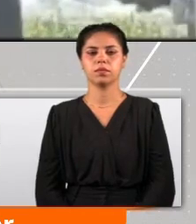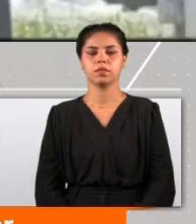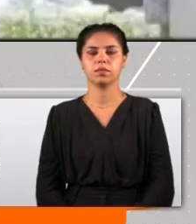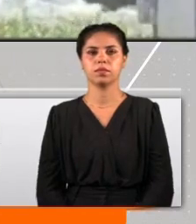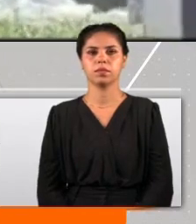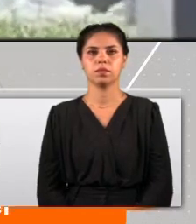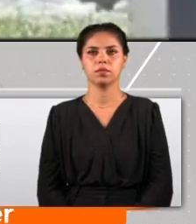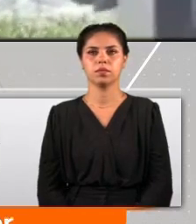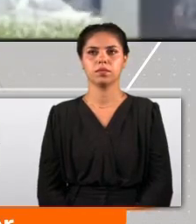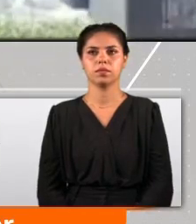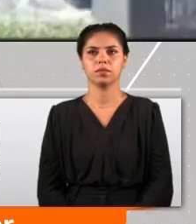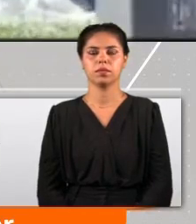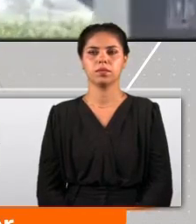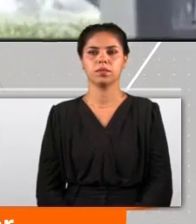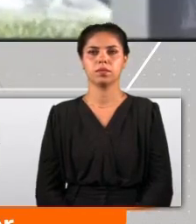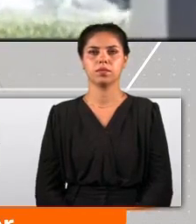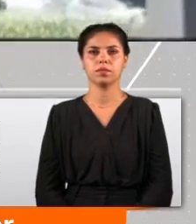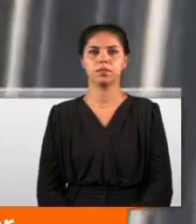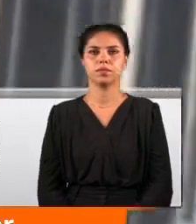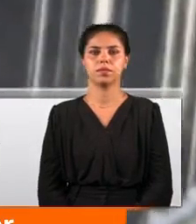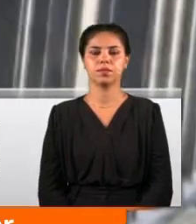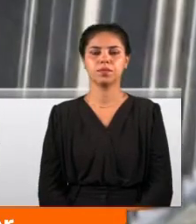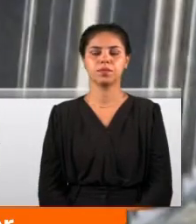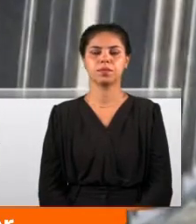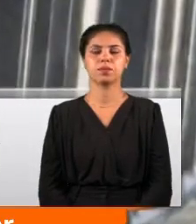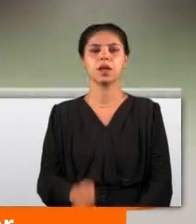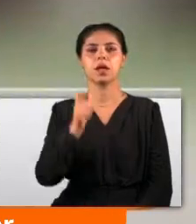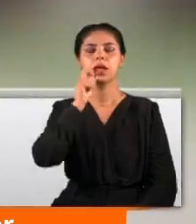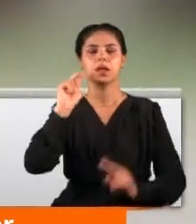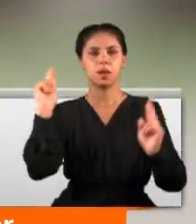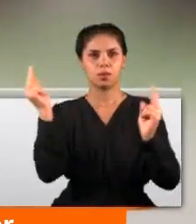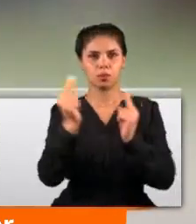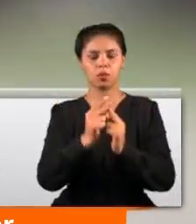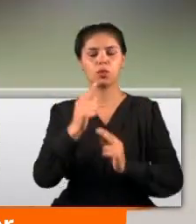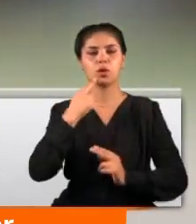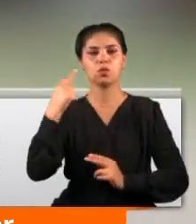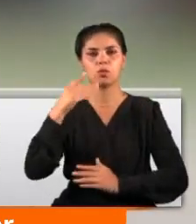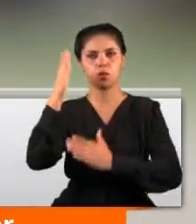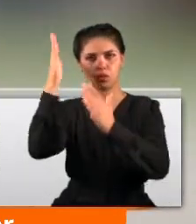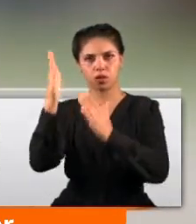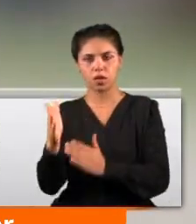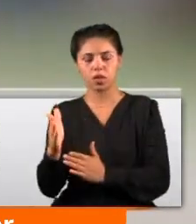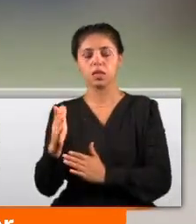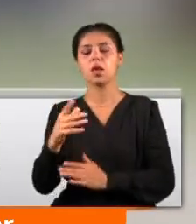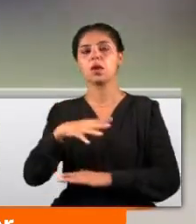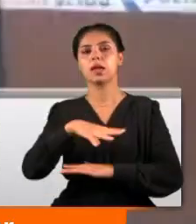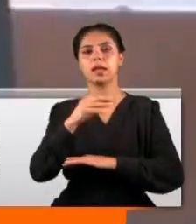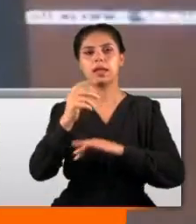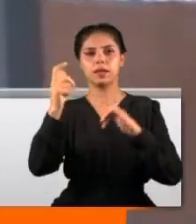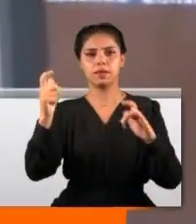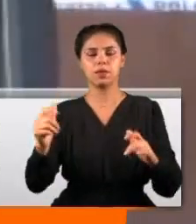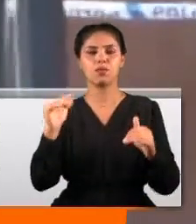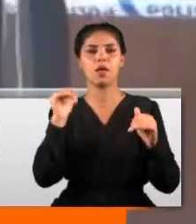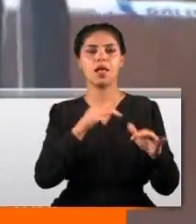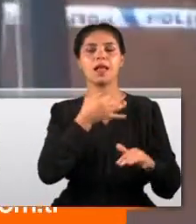abidelerine eninde sonunda öğreteceğiz. Hem İslam dünyası hem de Cumhurbaşkanı Erdoğan İsveç'i bu provokatif